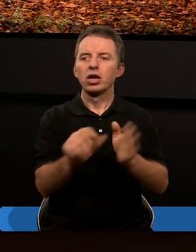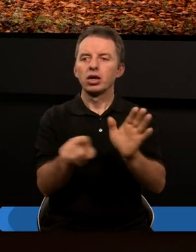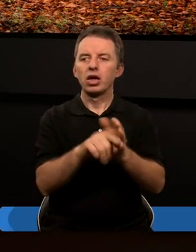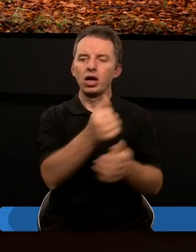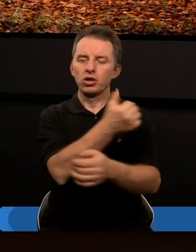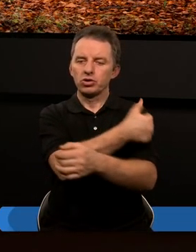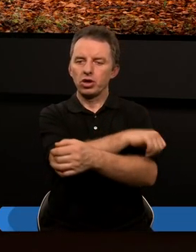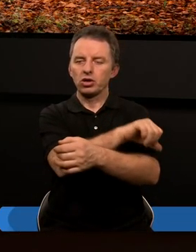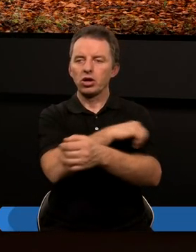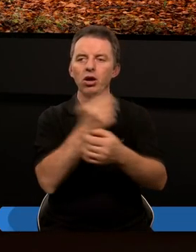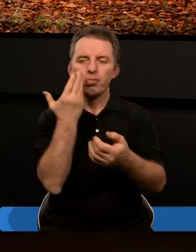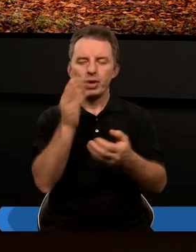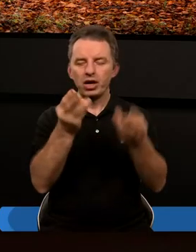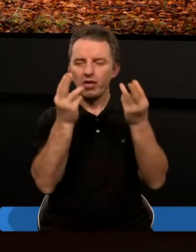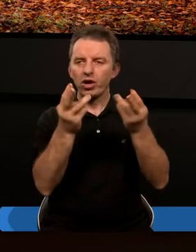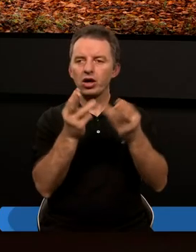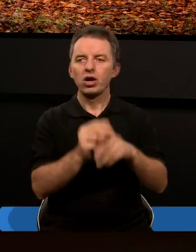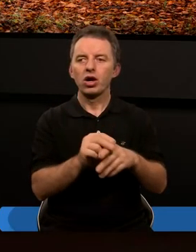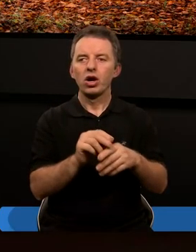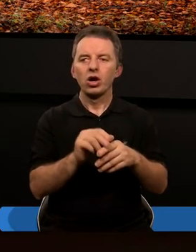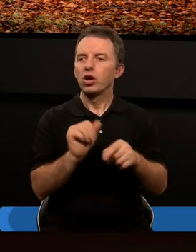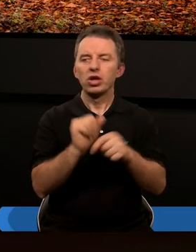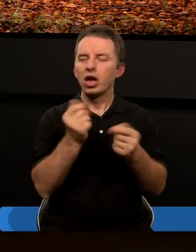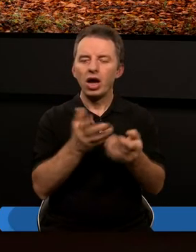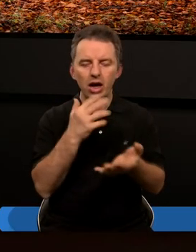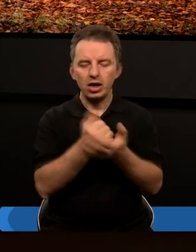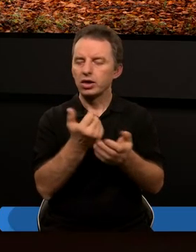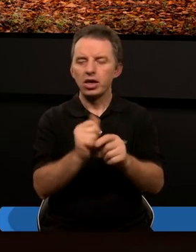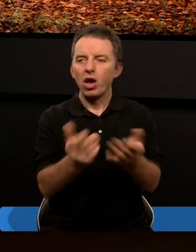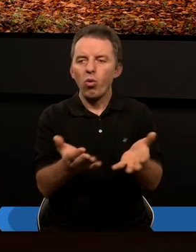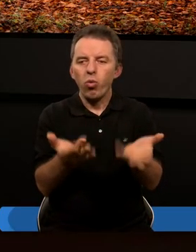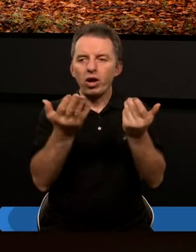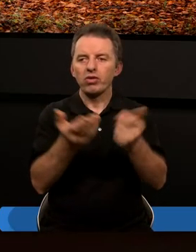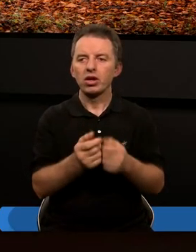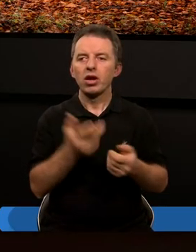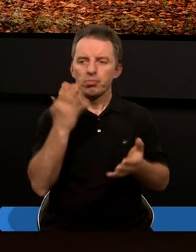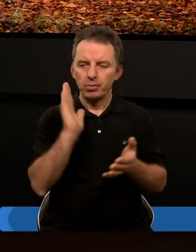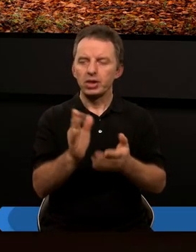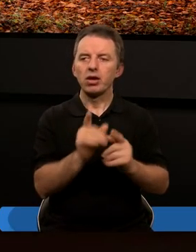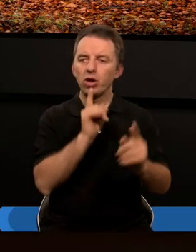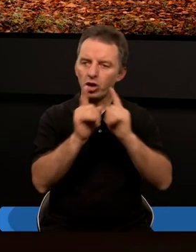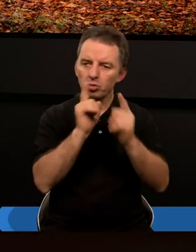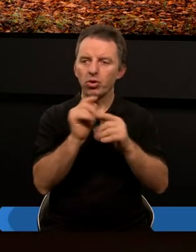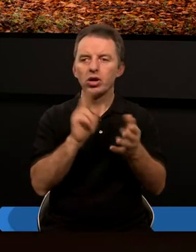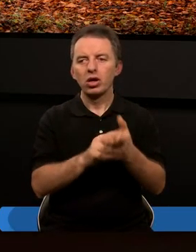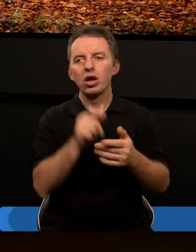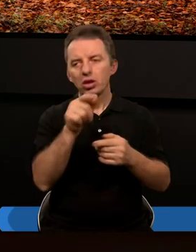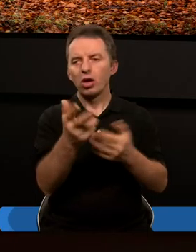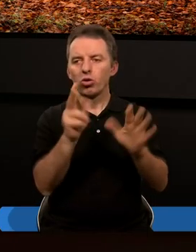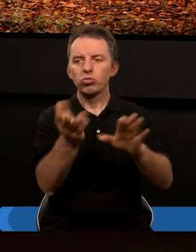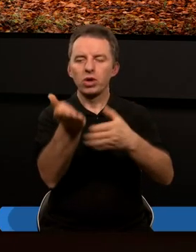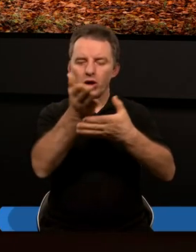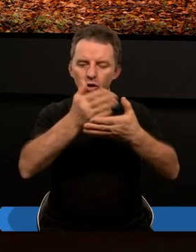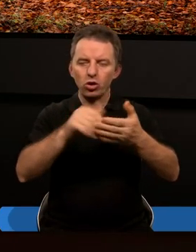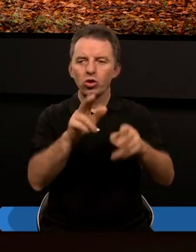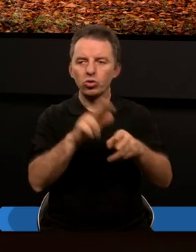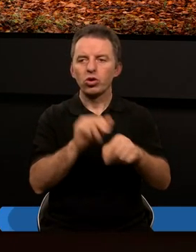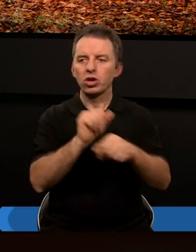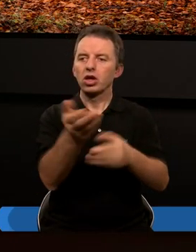chrześcijaństwa bardzo istotny, ale też i list niełatwy. Dzisiaj będziemy rozmawiać na temat ósmego rozdziału, który